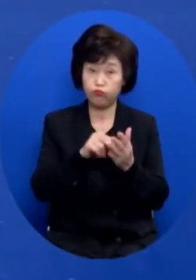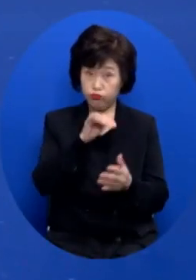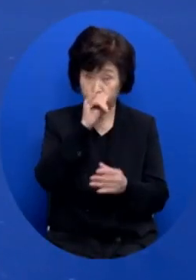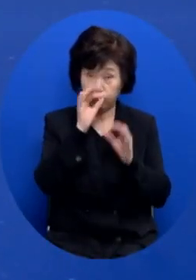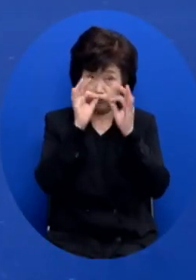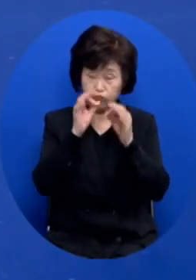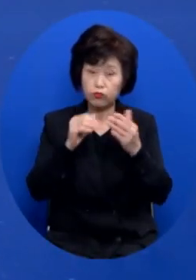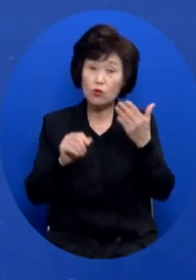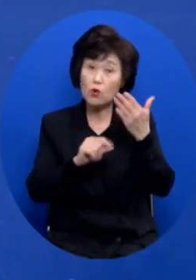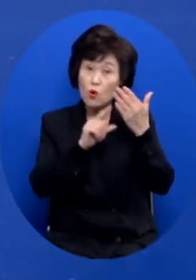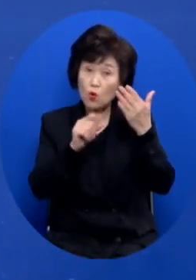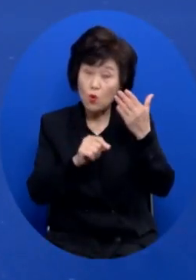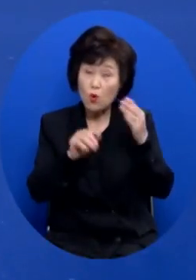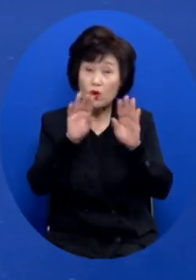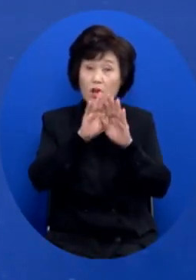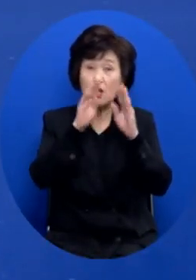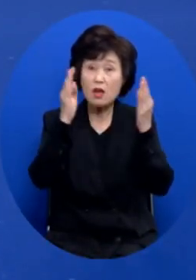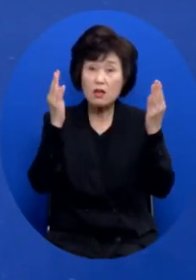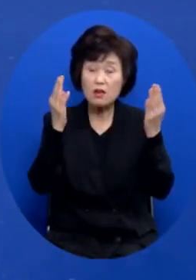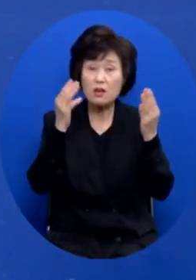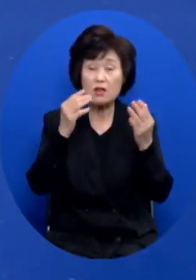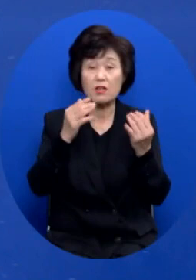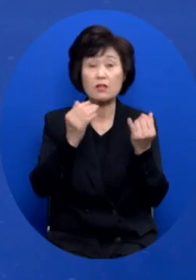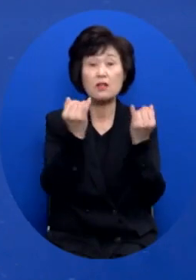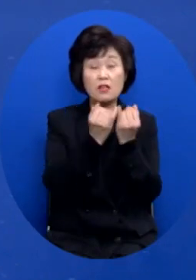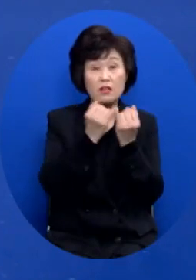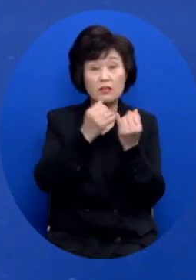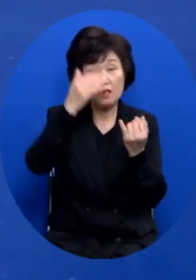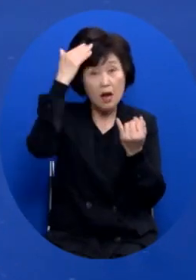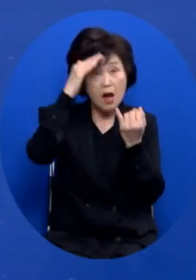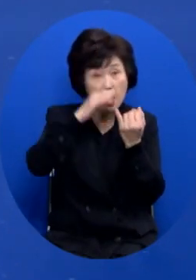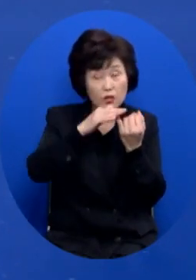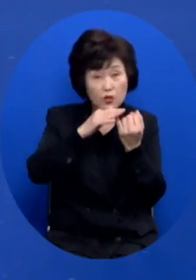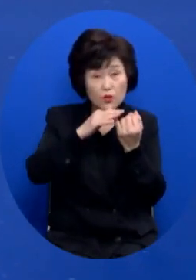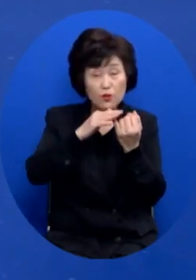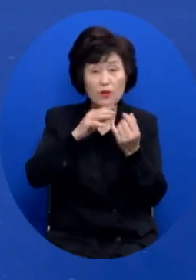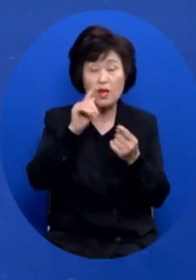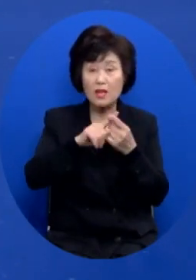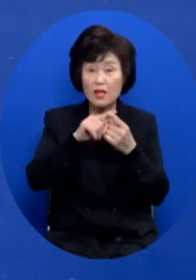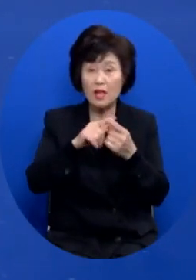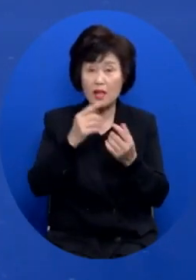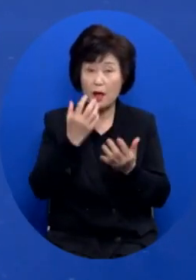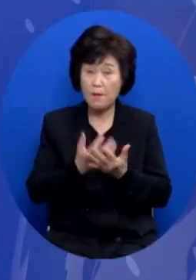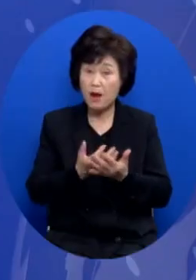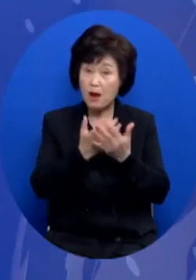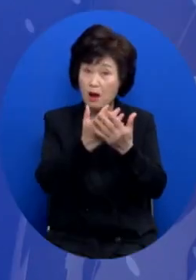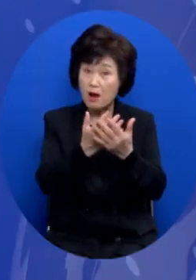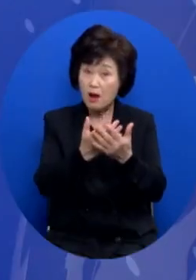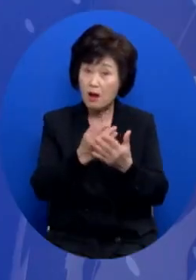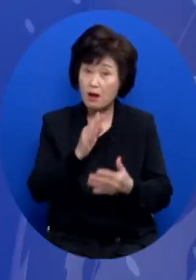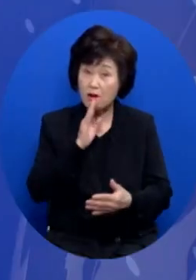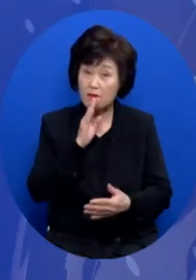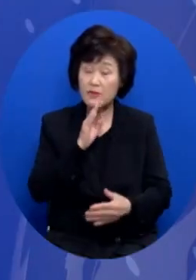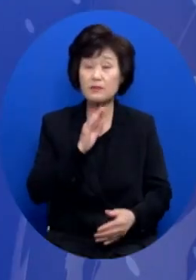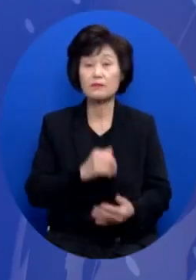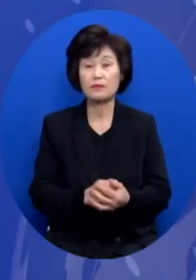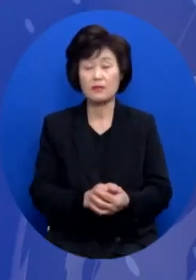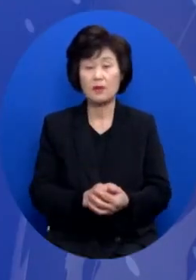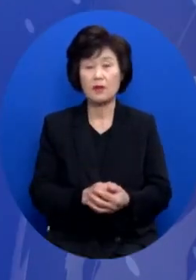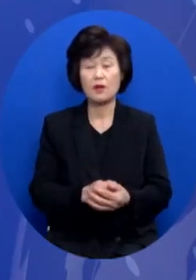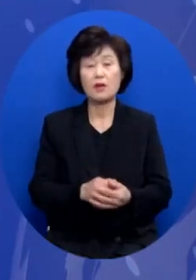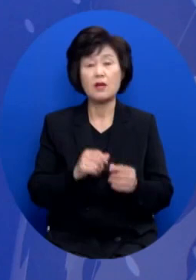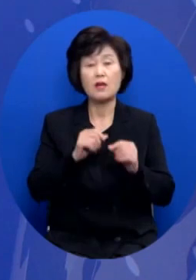열리는 예장 합동총회 여성 안수 헌의안이 다시 올라온다고네 보통 총회에서 다루는